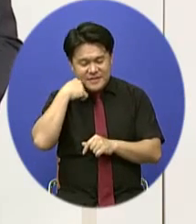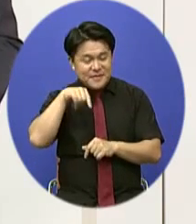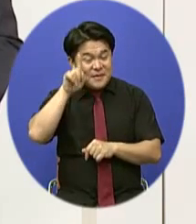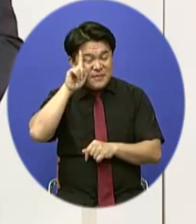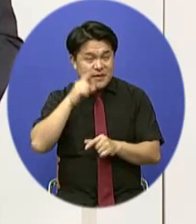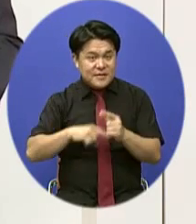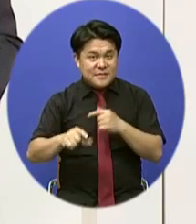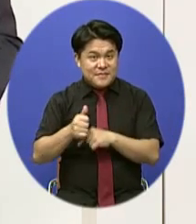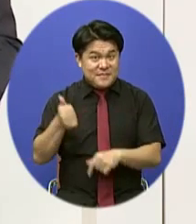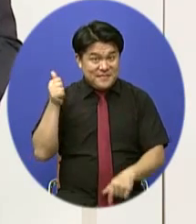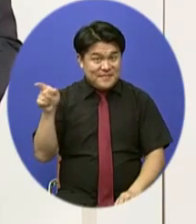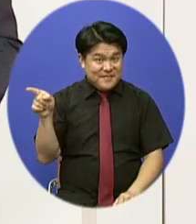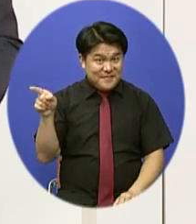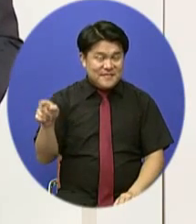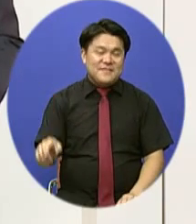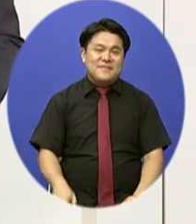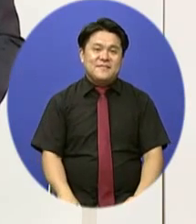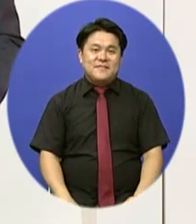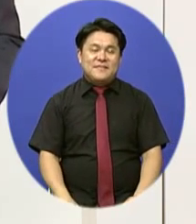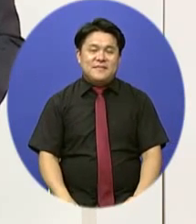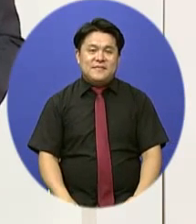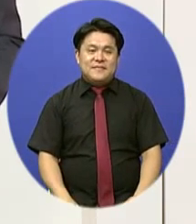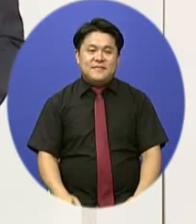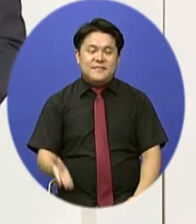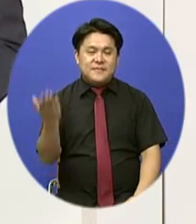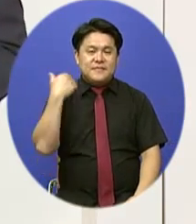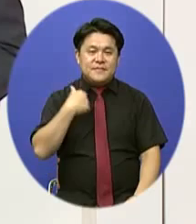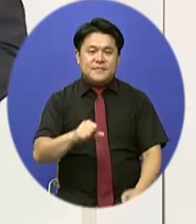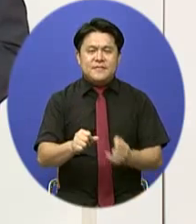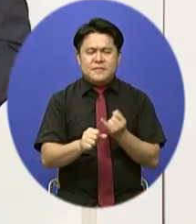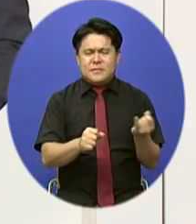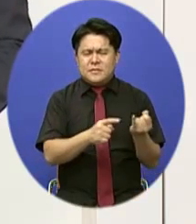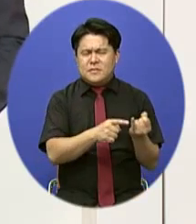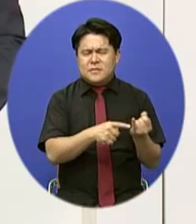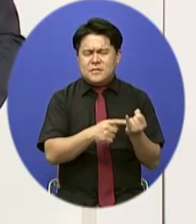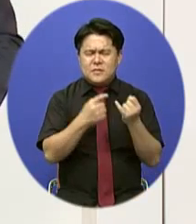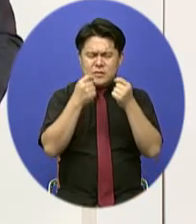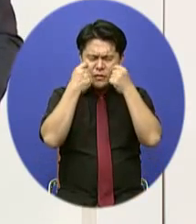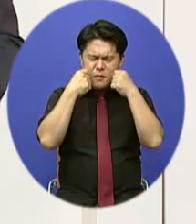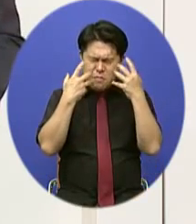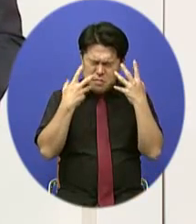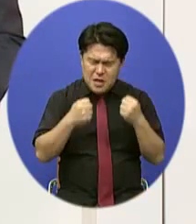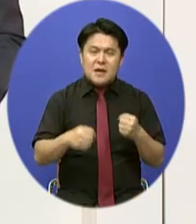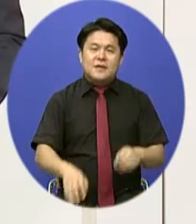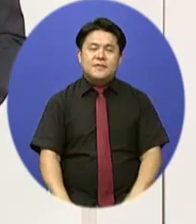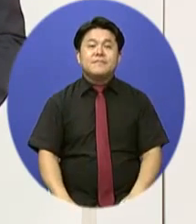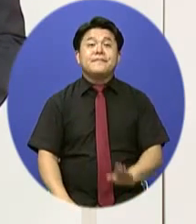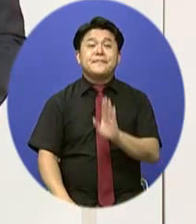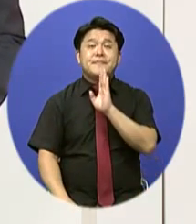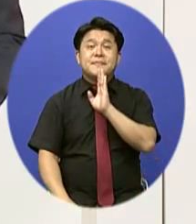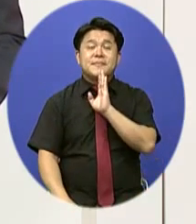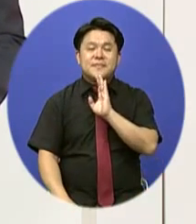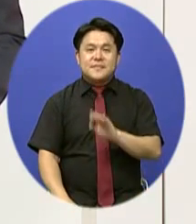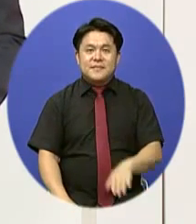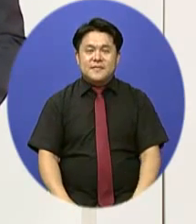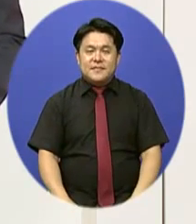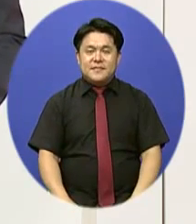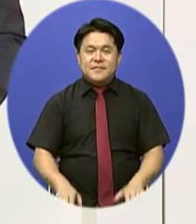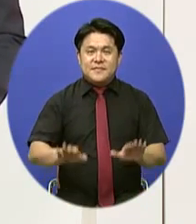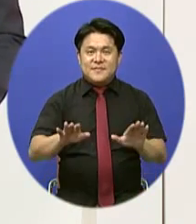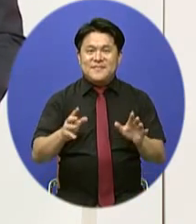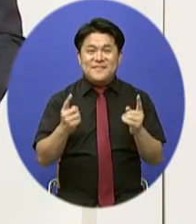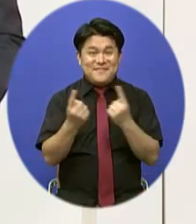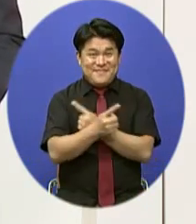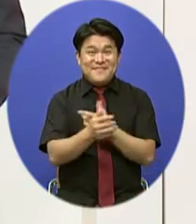이? 그렇지요. 네. 그때는 며느리들이 많이 좀 울고 살았죠. 그렇죠. 네. 아, 예, 맞아요. 그게 뒤바뀐 것